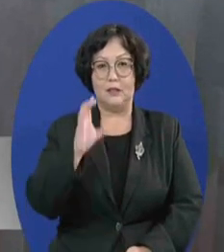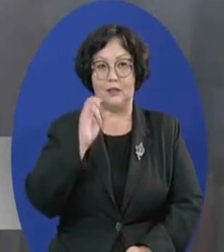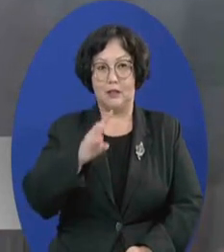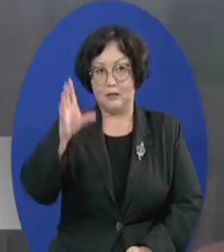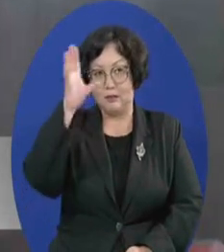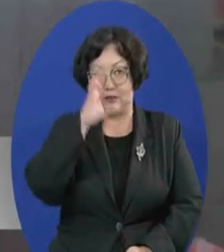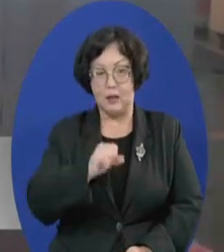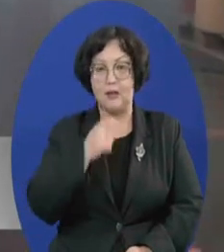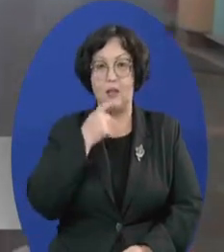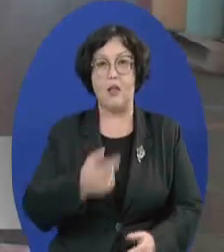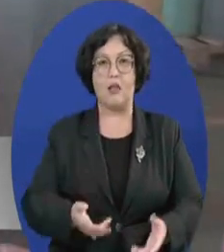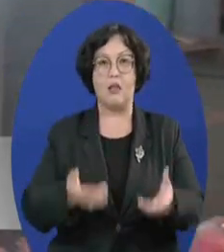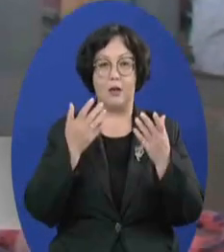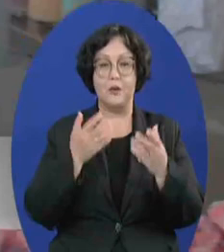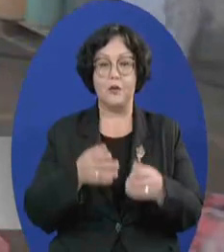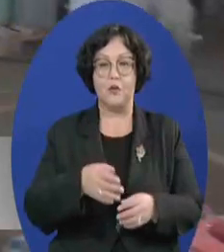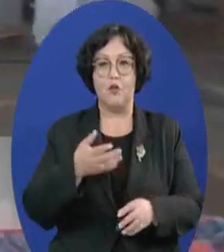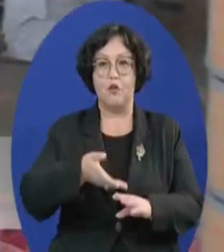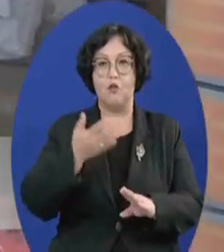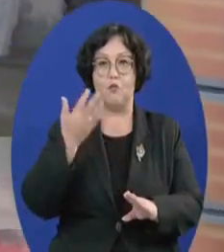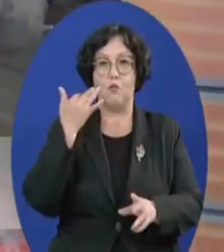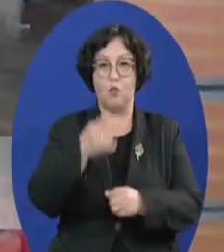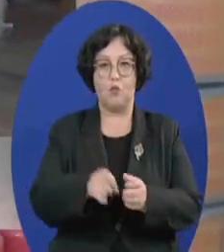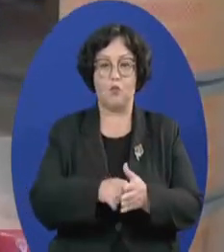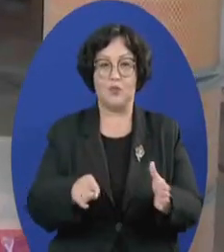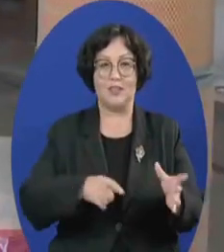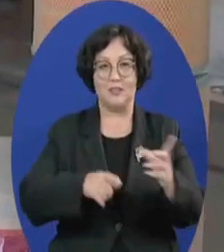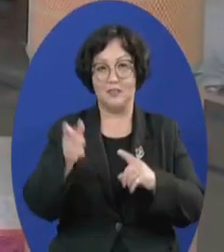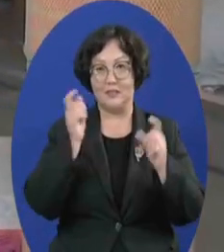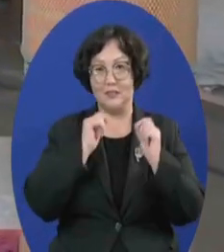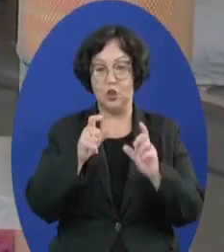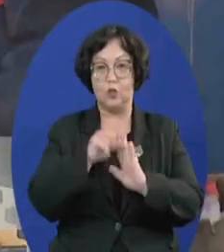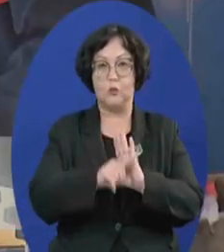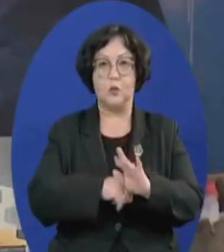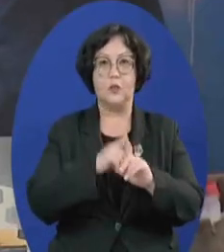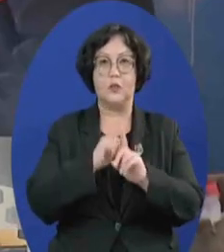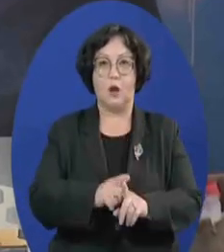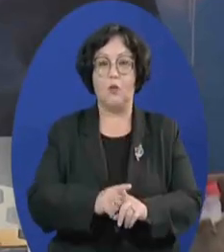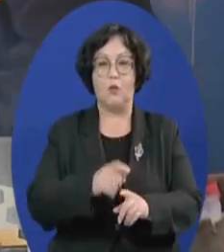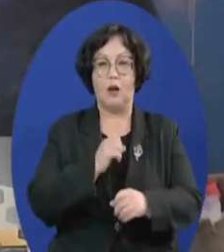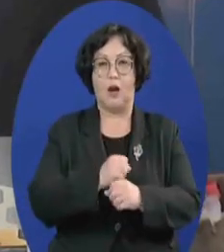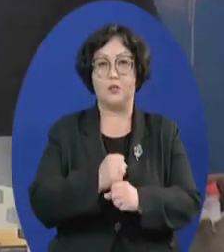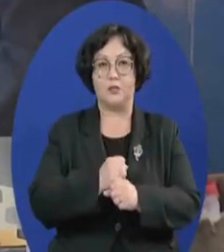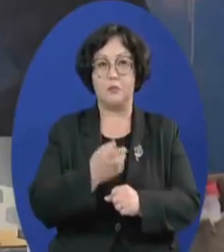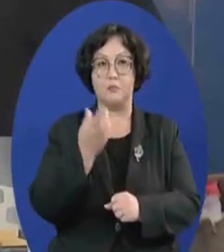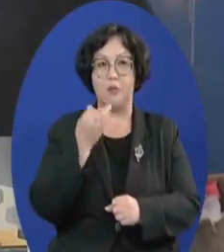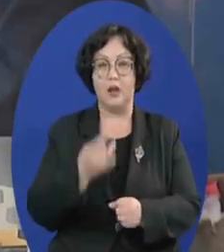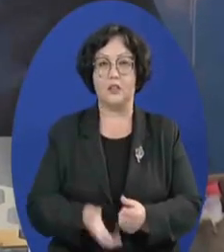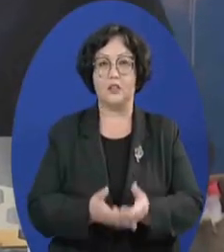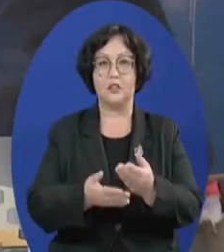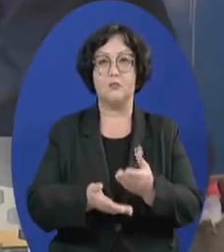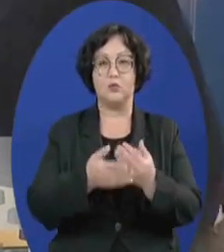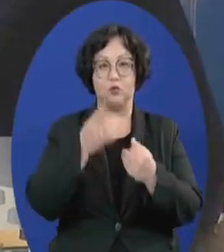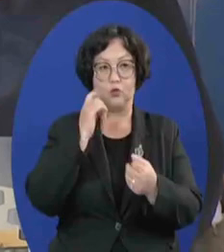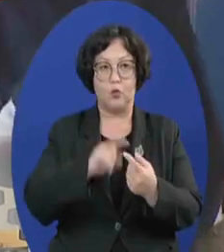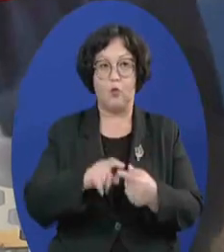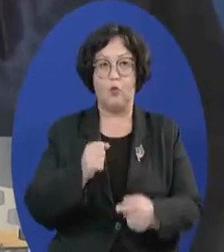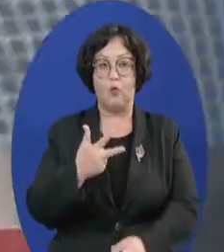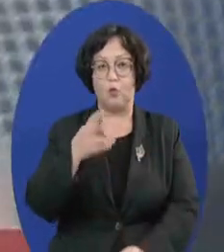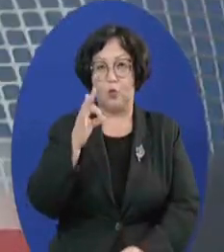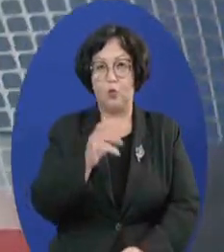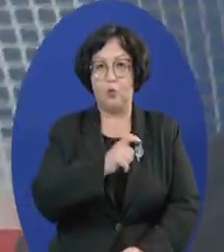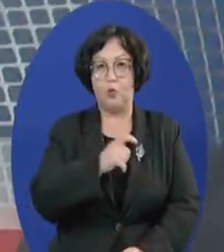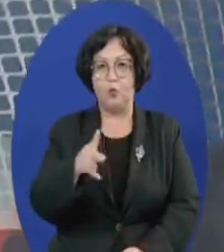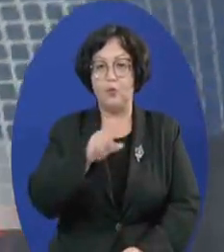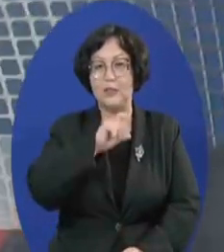Сангийн сайд Жавхлангийн мэдээлж байгаагаар бол өнгөрсөн хугацаанд эдийн засгийг сэргээх хөтөлбөрийн хүрээнд ажлын байрыг дэмжиж чиглэсэн 3%